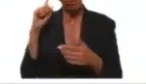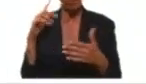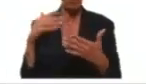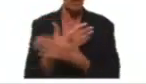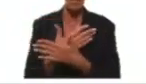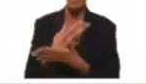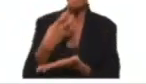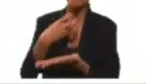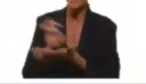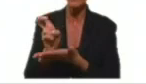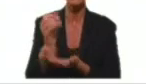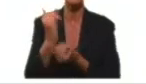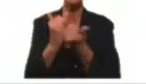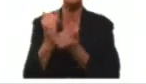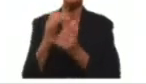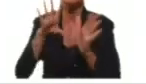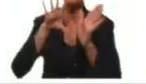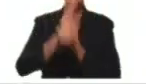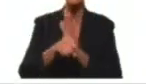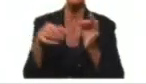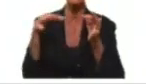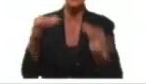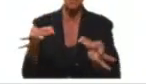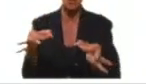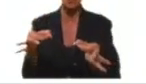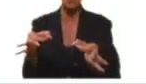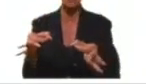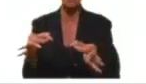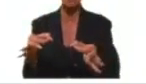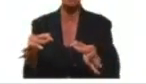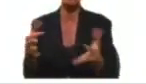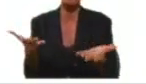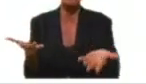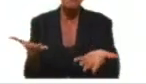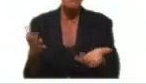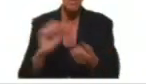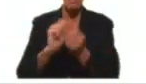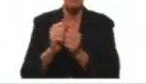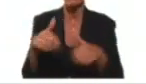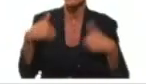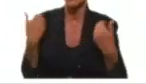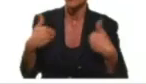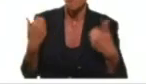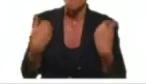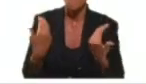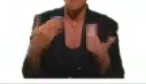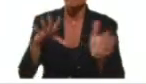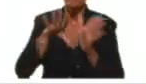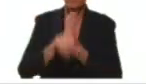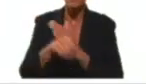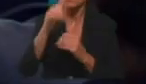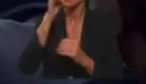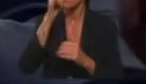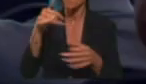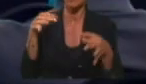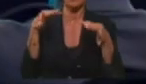się wykluczony, no to wtedy, kiedy na przykład zepsuje mu się samochód, tak, czy wtedy, kiedy zepsuje mu się zdrowie i z jakiegoś powodu nie może z tego